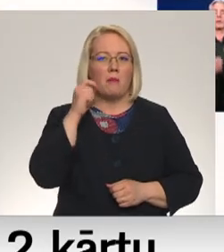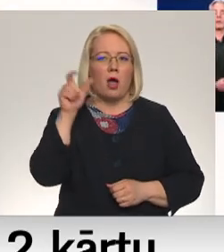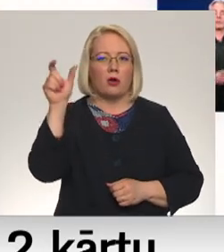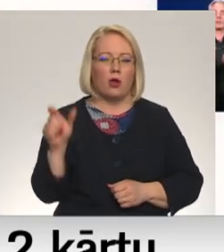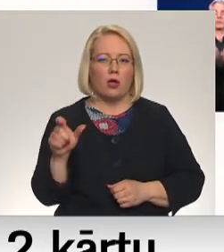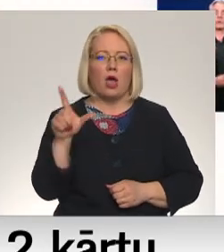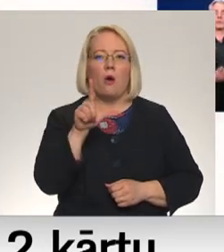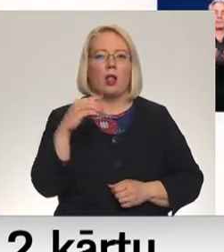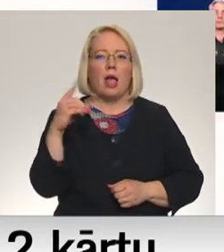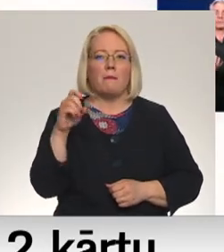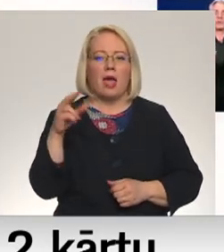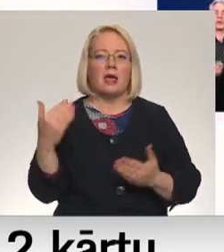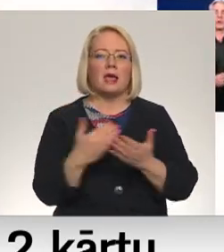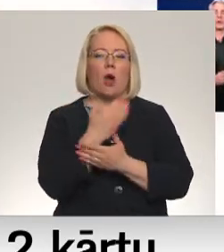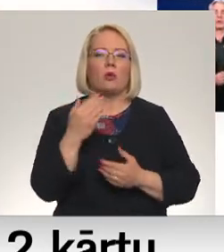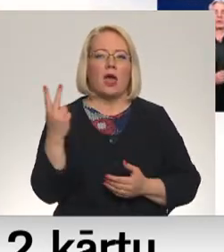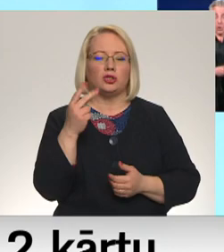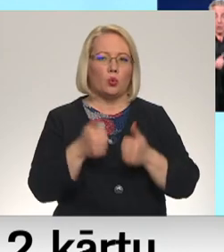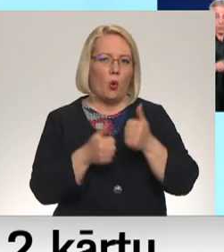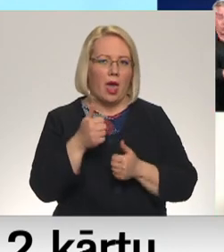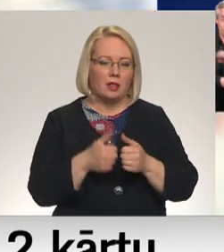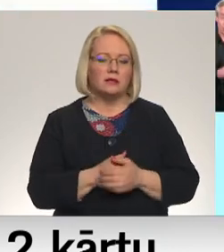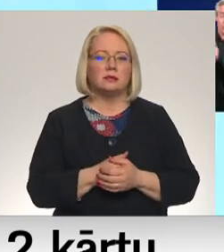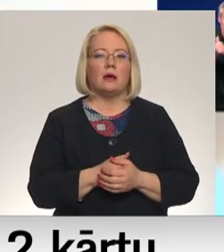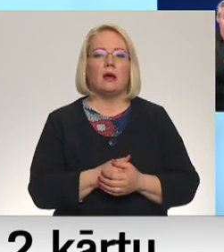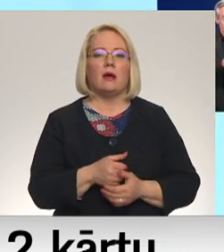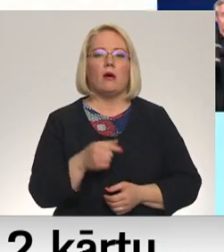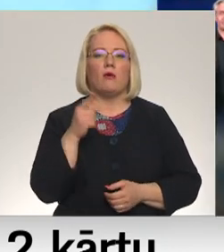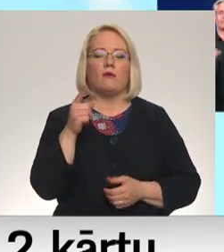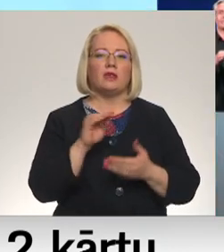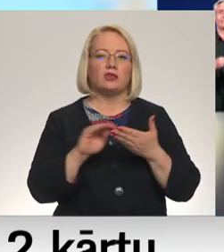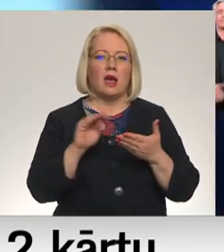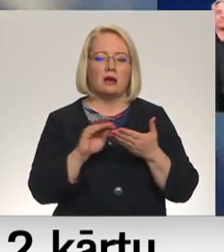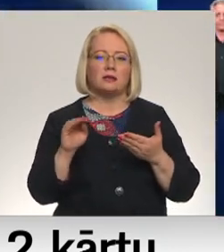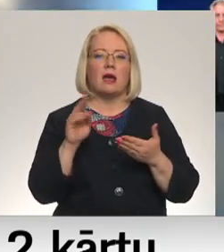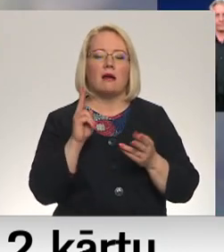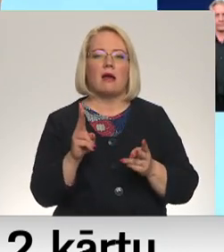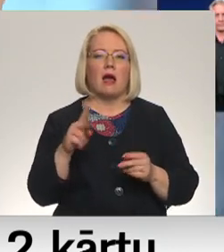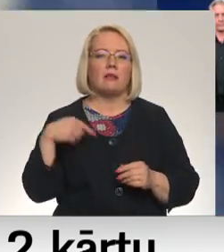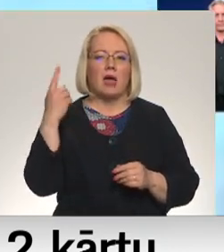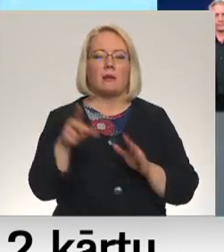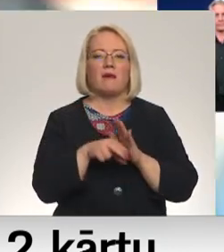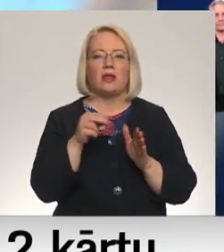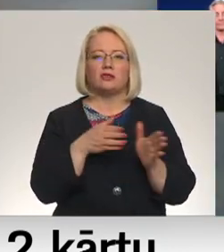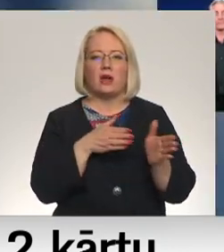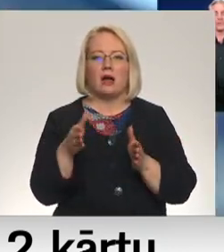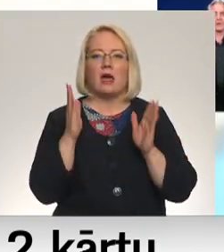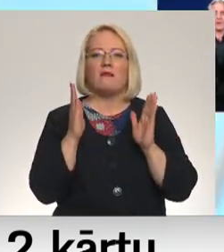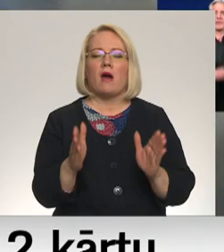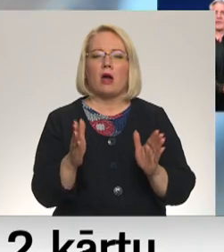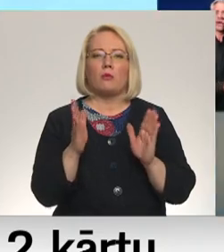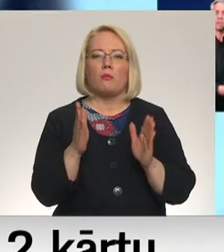Penas jauno dueli. Le Monde raksta, ka nākamajā vēlēšana kārtā rezultāts var būt